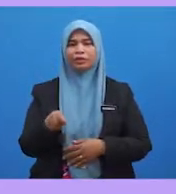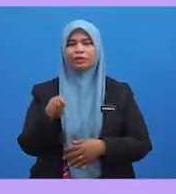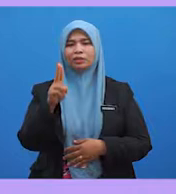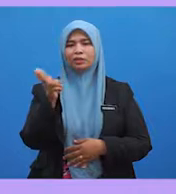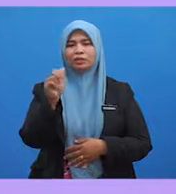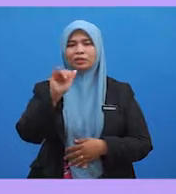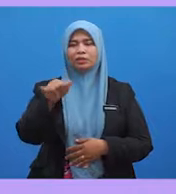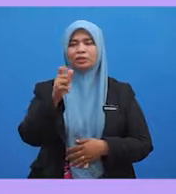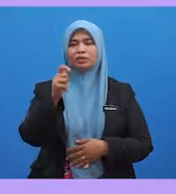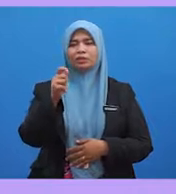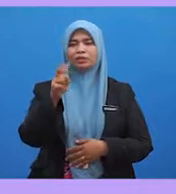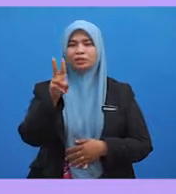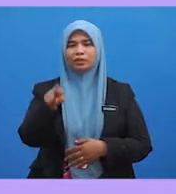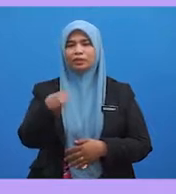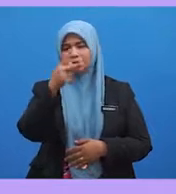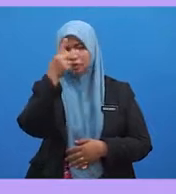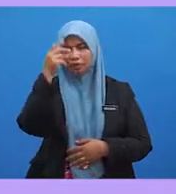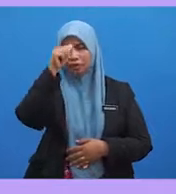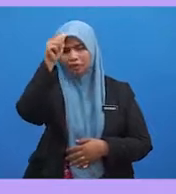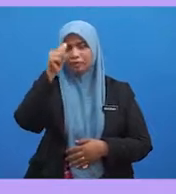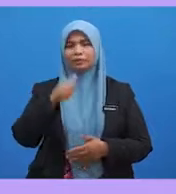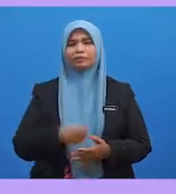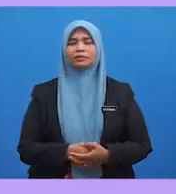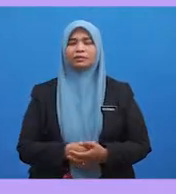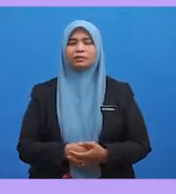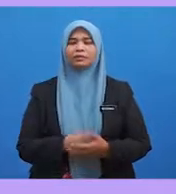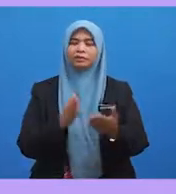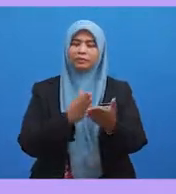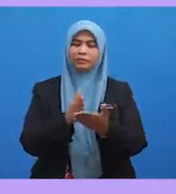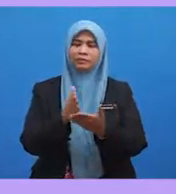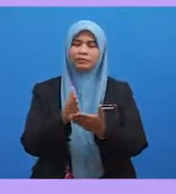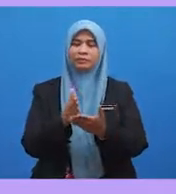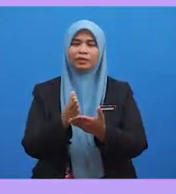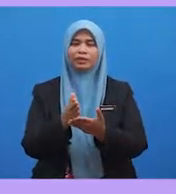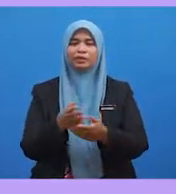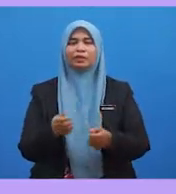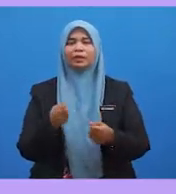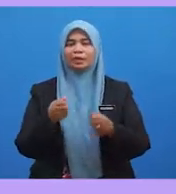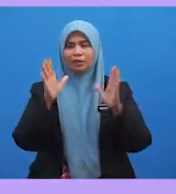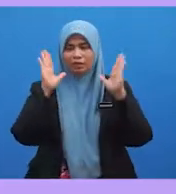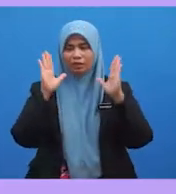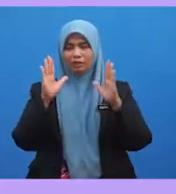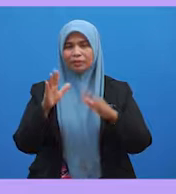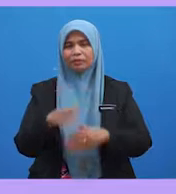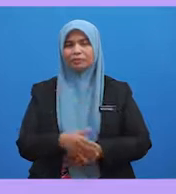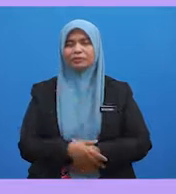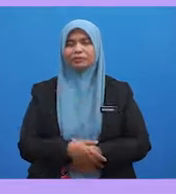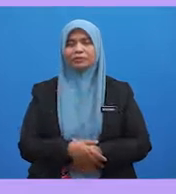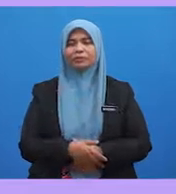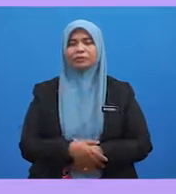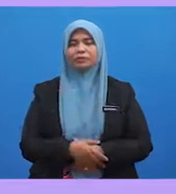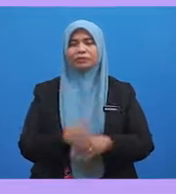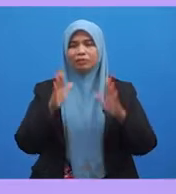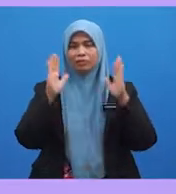sahaja aku solat sunat hajat 2 rakaat kerana Allah Ta'ala. Seterusnya